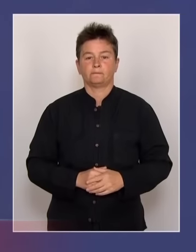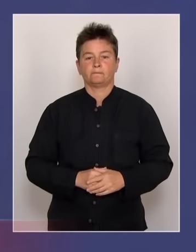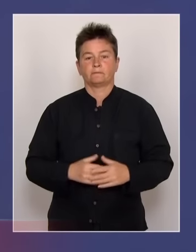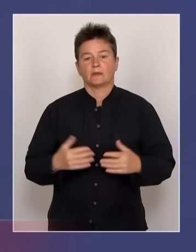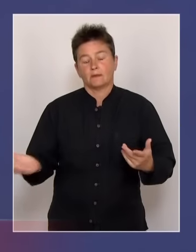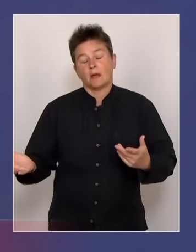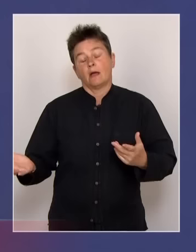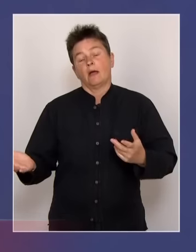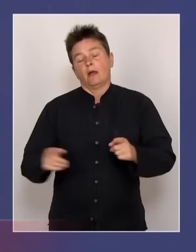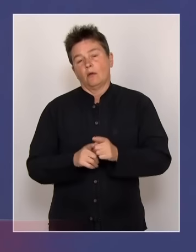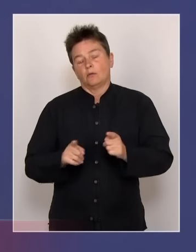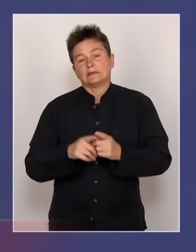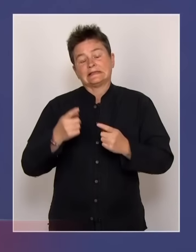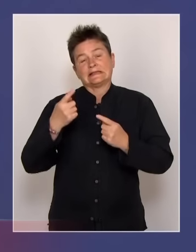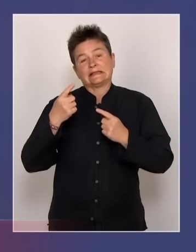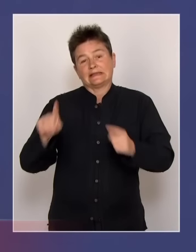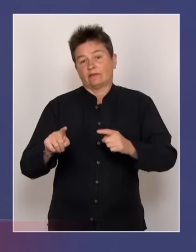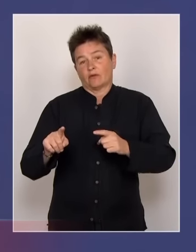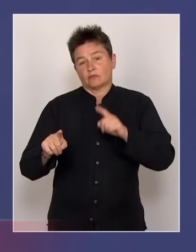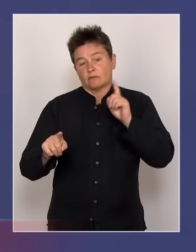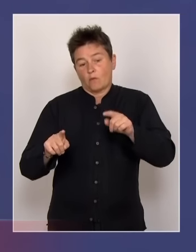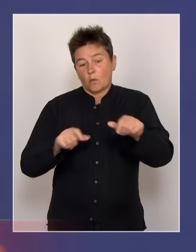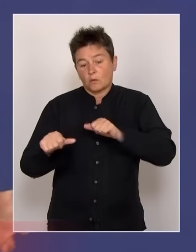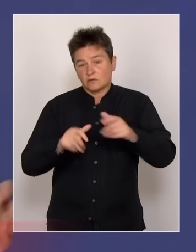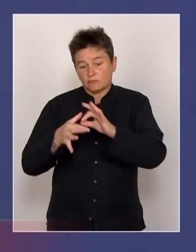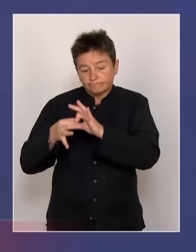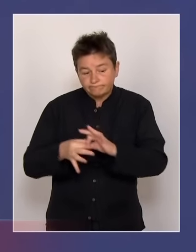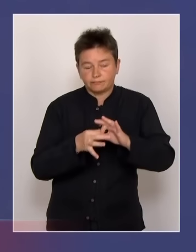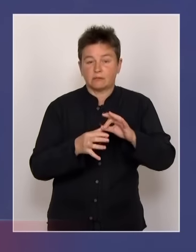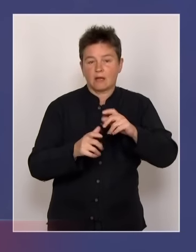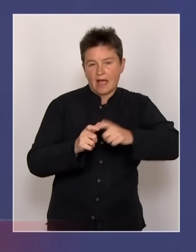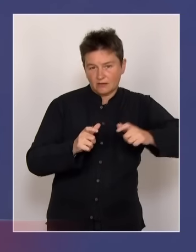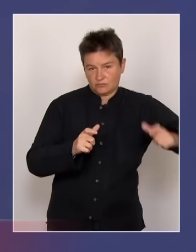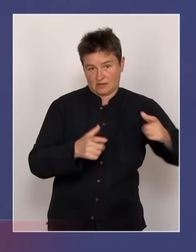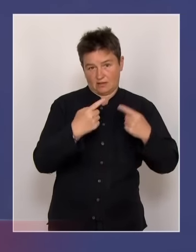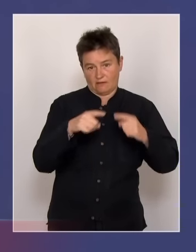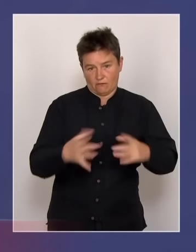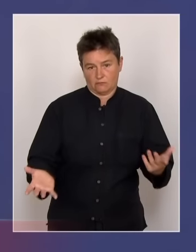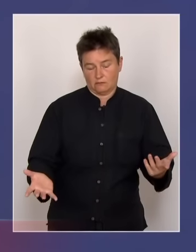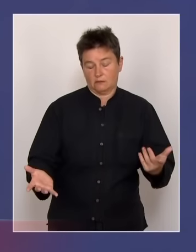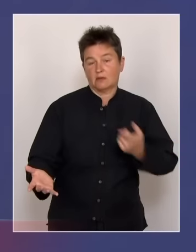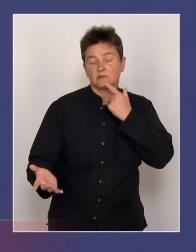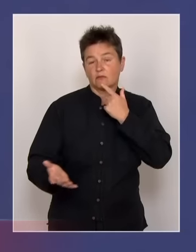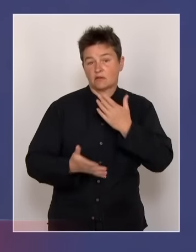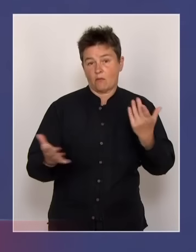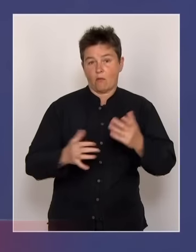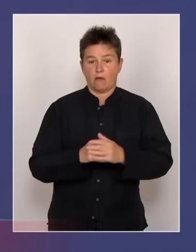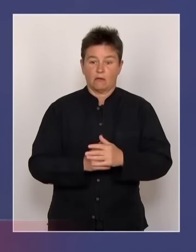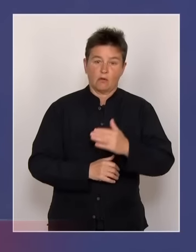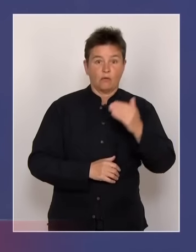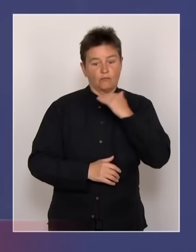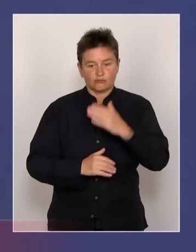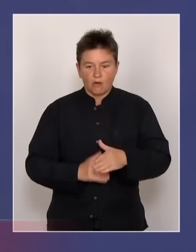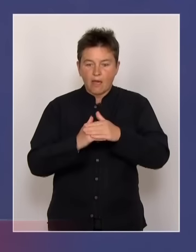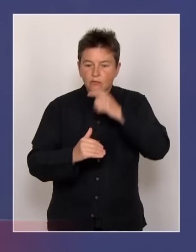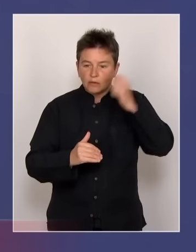Enfin, évidemment, il n'y a pas de défense sans industrie de défense. En la matière, il s'agit de transformer l'urgence du soutien à l'Ukraine